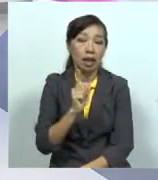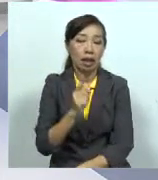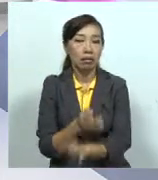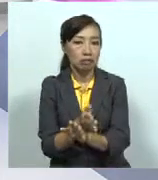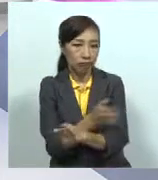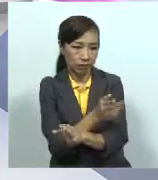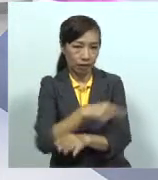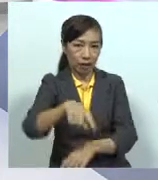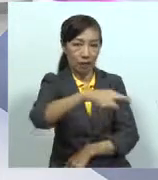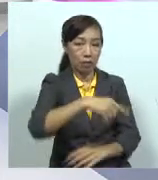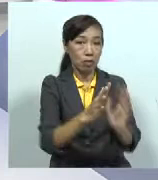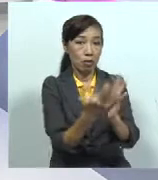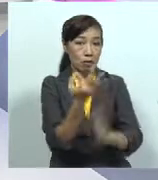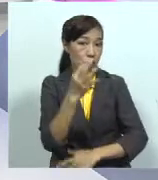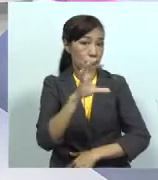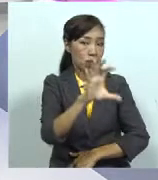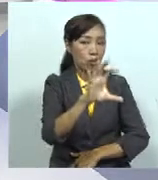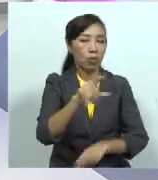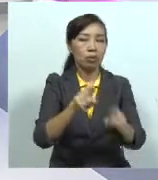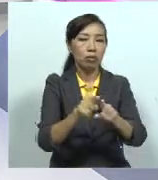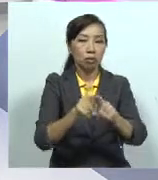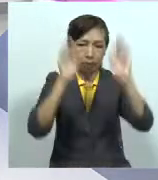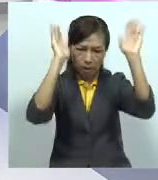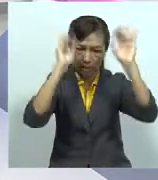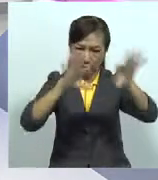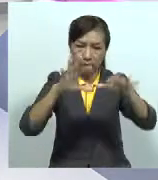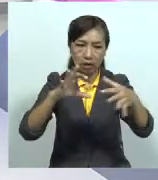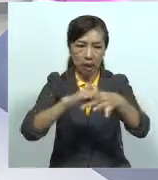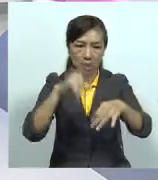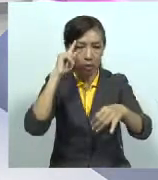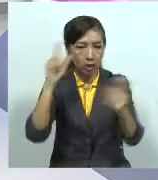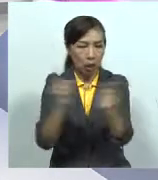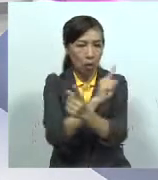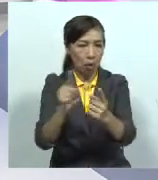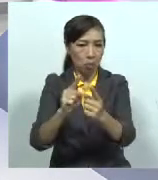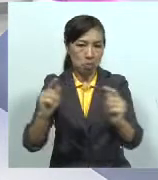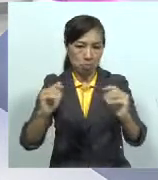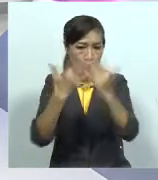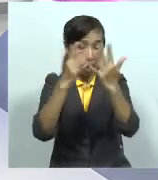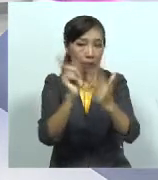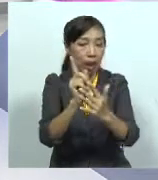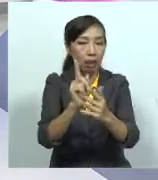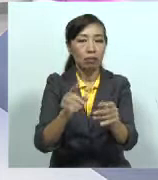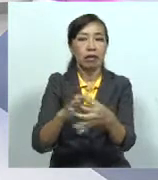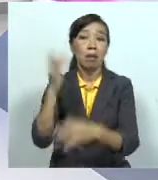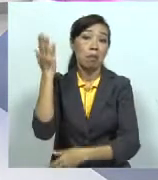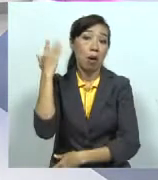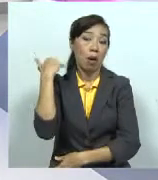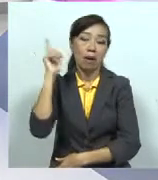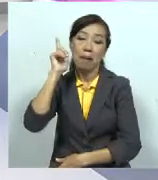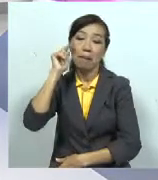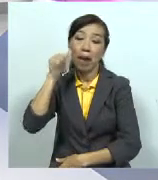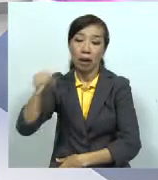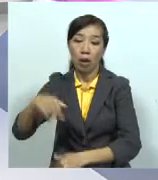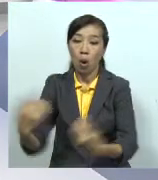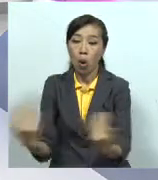ณรงค์ทวงคืนความยุติธรรมในสังคมนะครับเผยแพร่เรื่องราวของคุณแม่ลูกหกที่เคยได้รับผลการตรวจจากโรงพยาบาลเป็นโรงพย